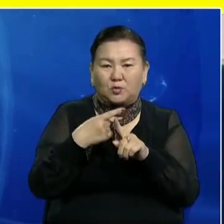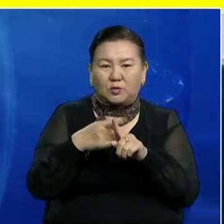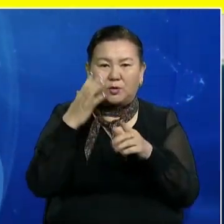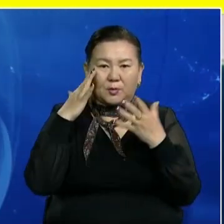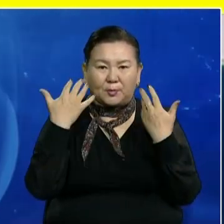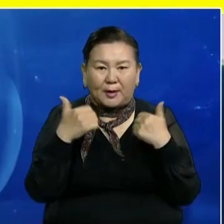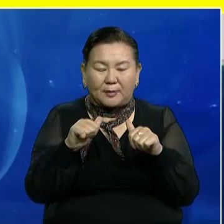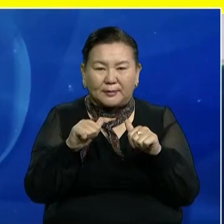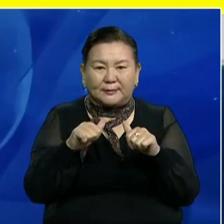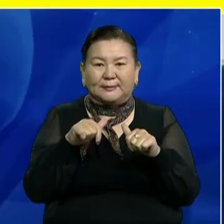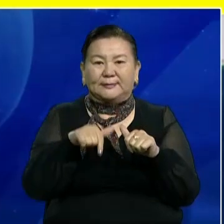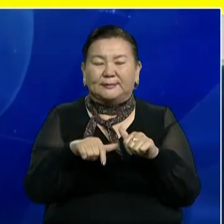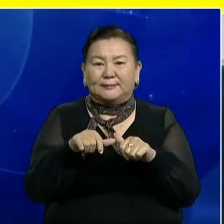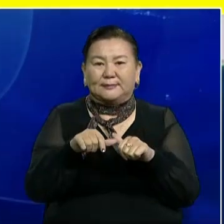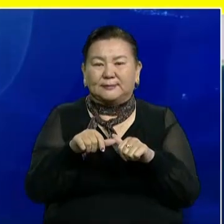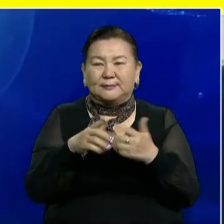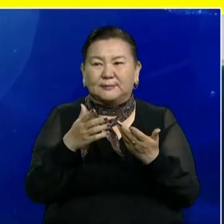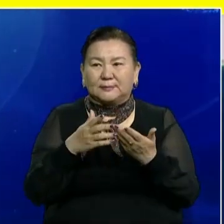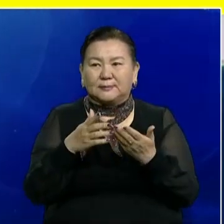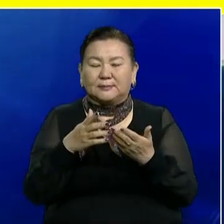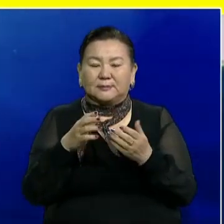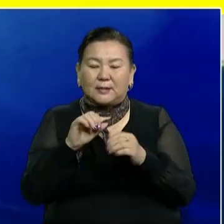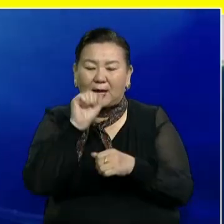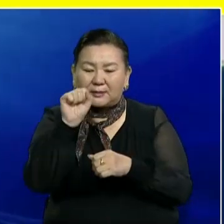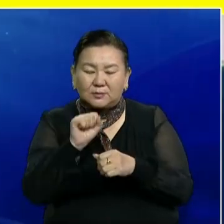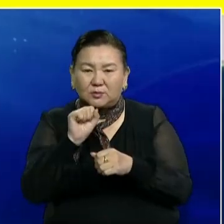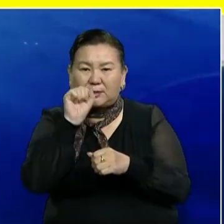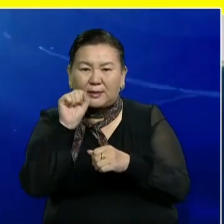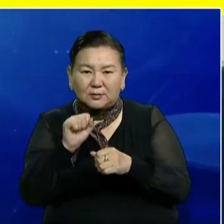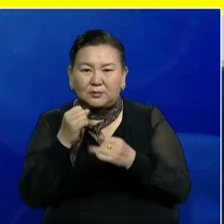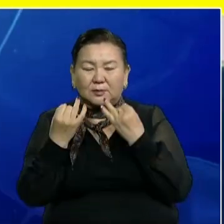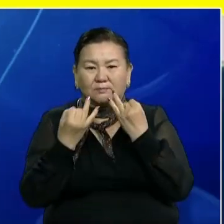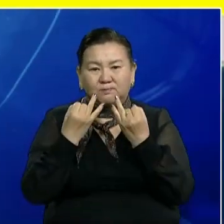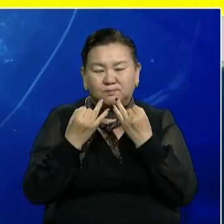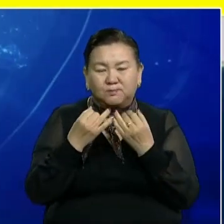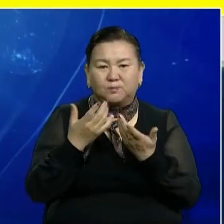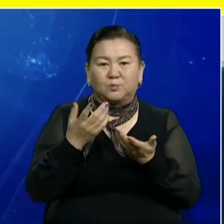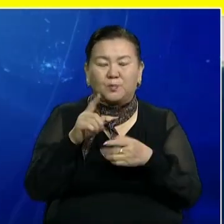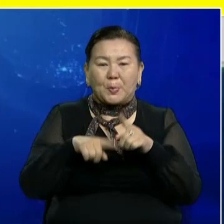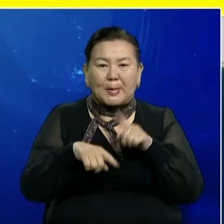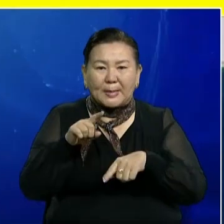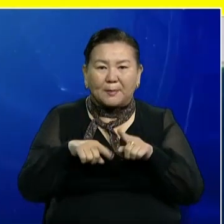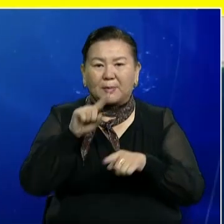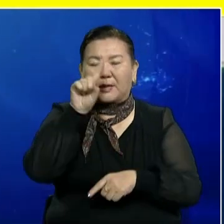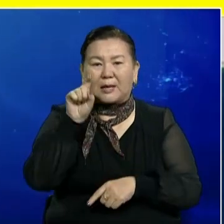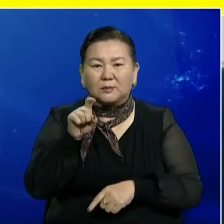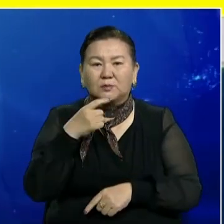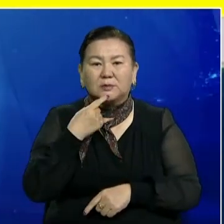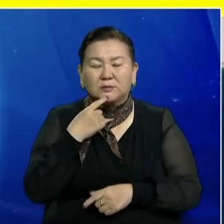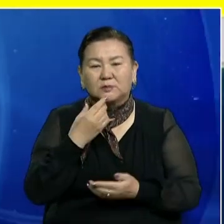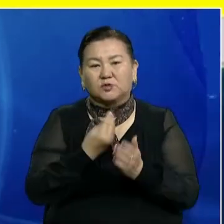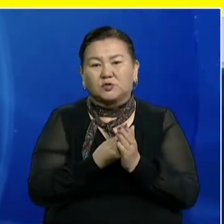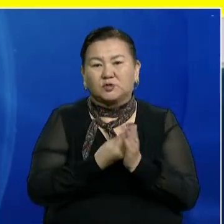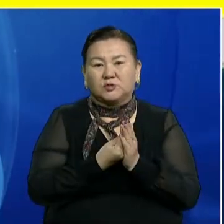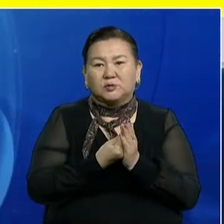дээр хилцүүлэг хэлбэрээр асуудлаа ярилцаж гаргаж ирсэн. За түүнээс яг зөвөр тухайлаад ингээд жишээ татаад үзэх юм